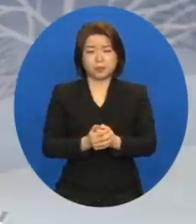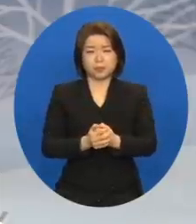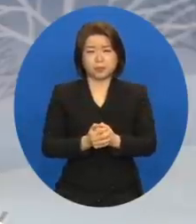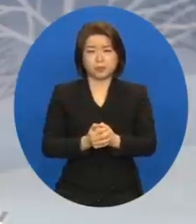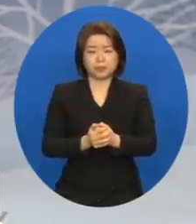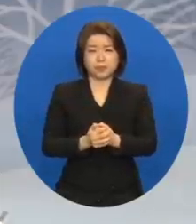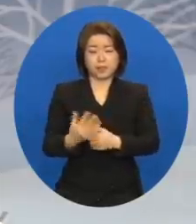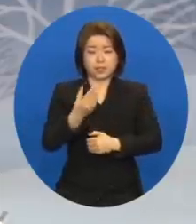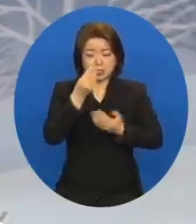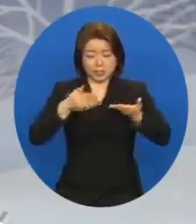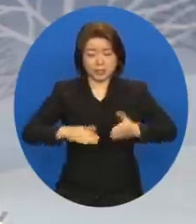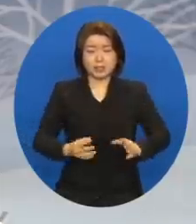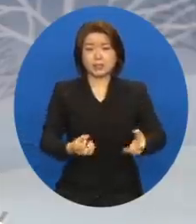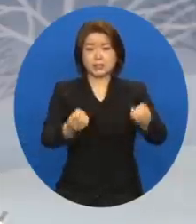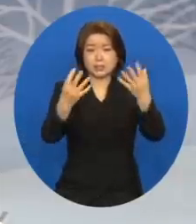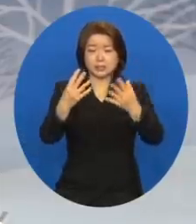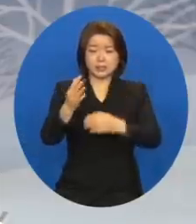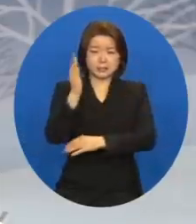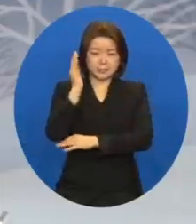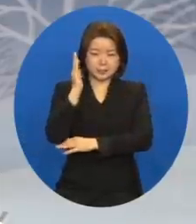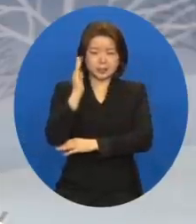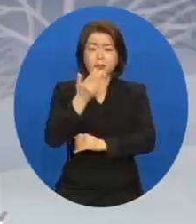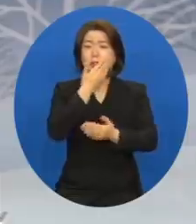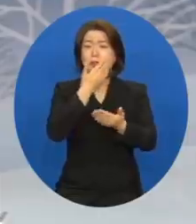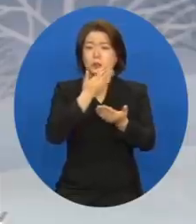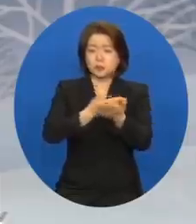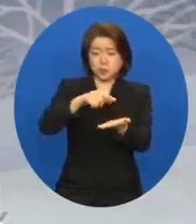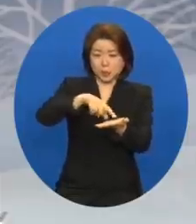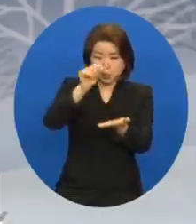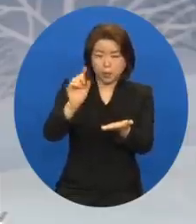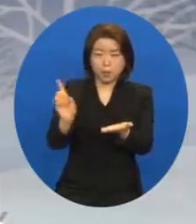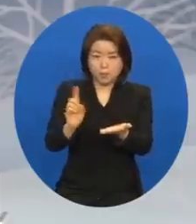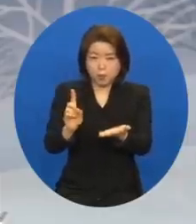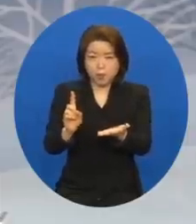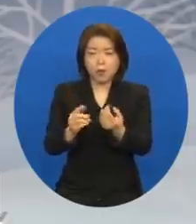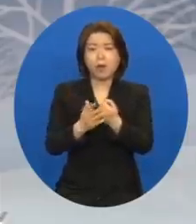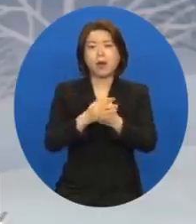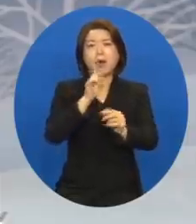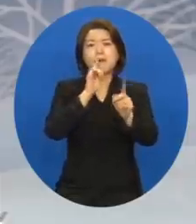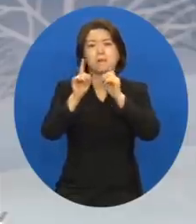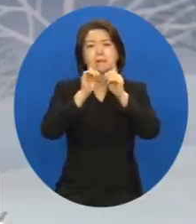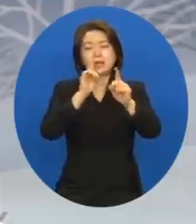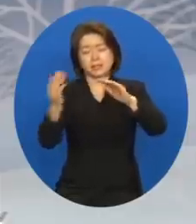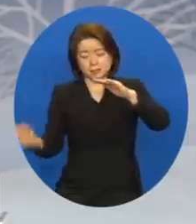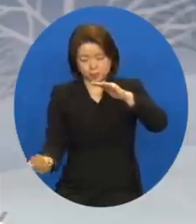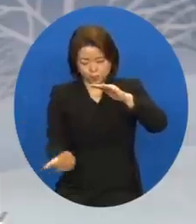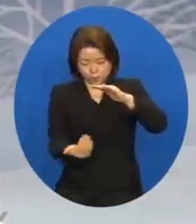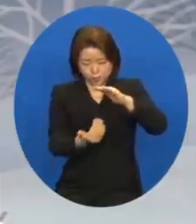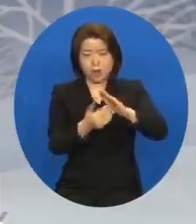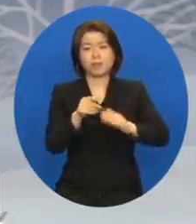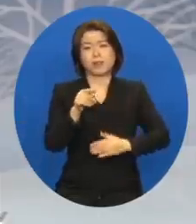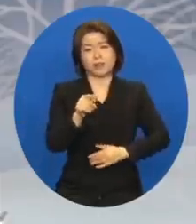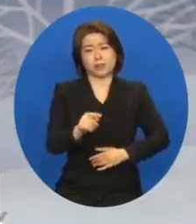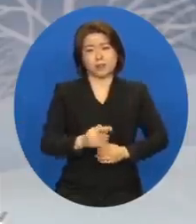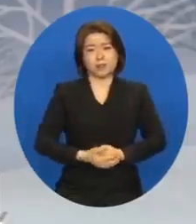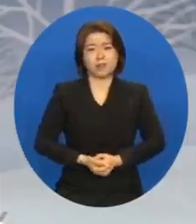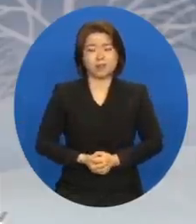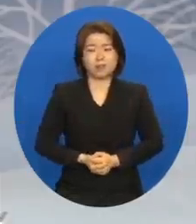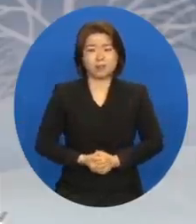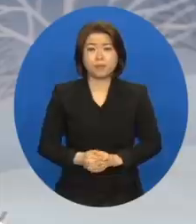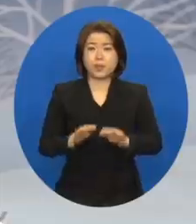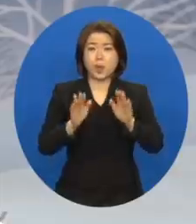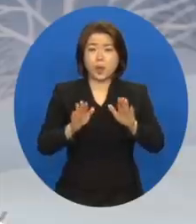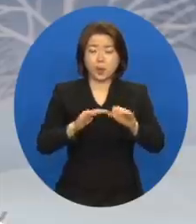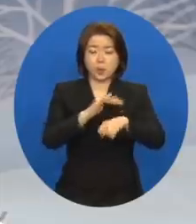메시지는 중요한 핵심 메시지가 말씀이 성취되었다 하는 것입니다. 오늘